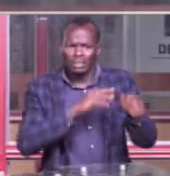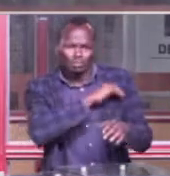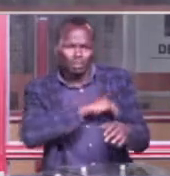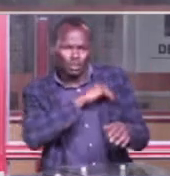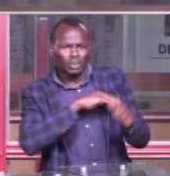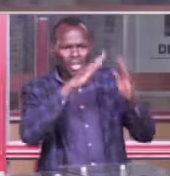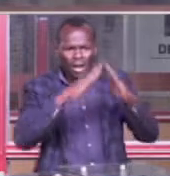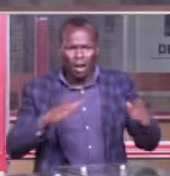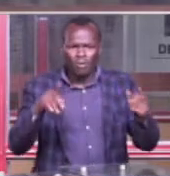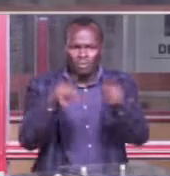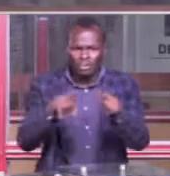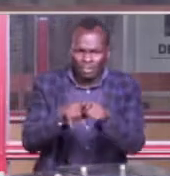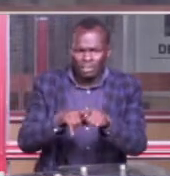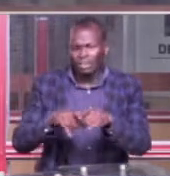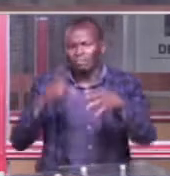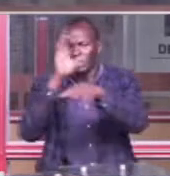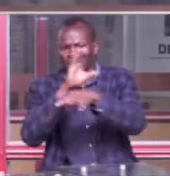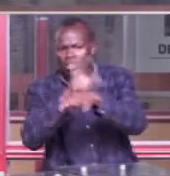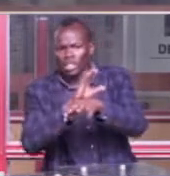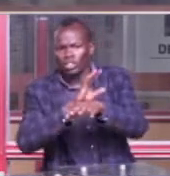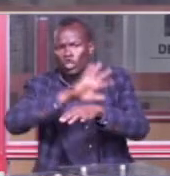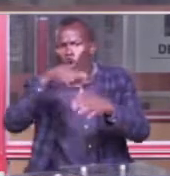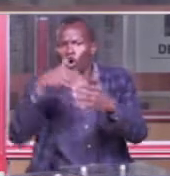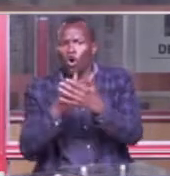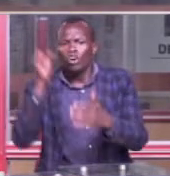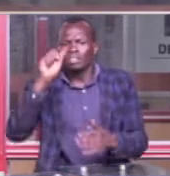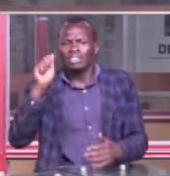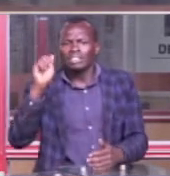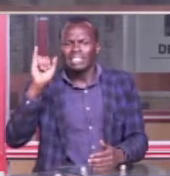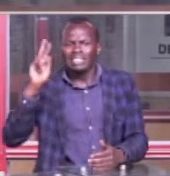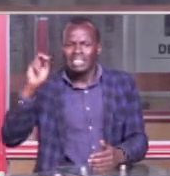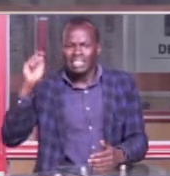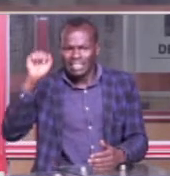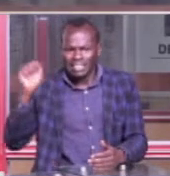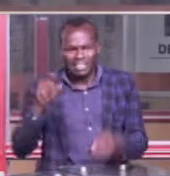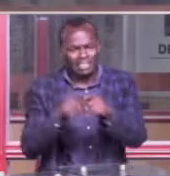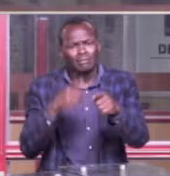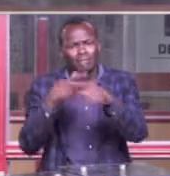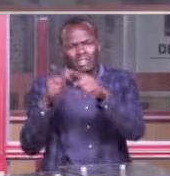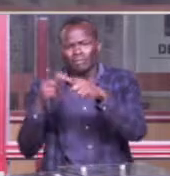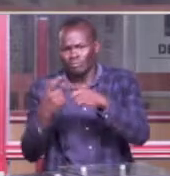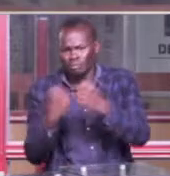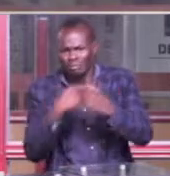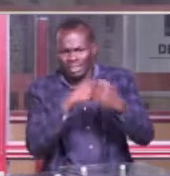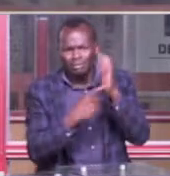bisomooza ng'ekibba ttaka ly'ekkanisa nabyo tebibuzeemu. Mu mboozi yaffe ey'enjawulo tutunuulidde ezimu ku nsonga